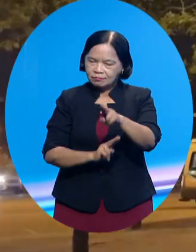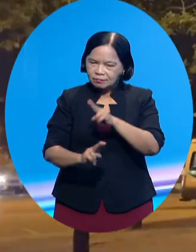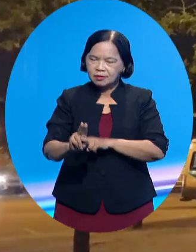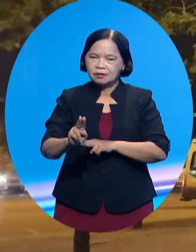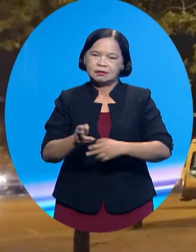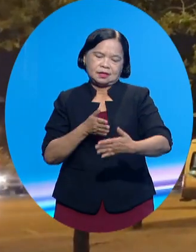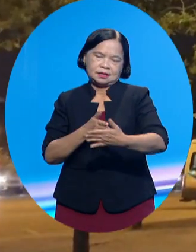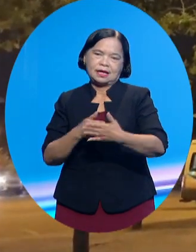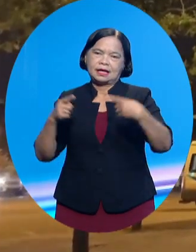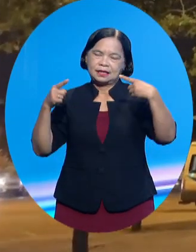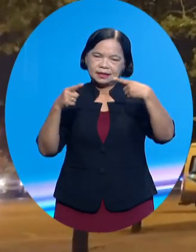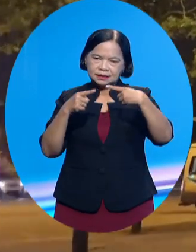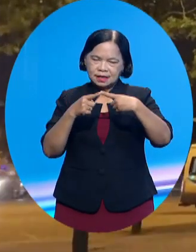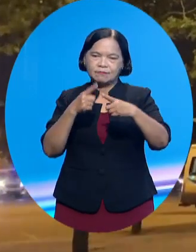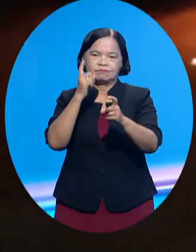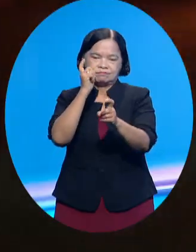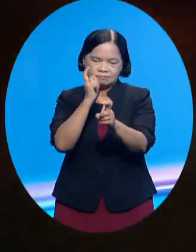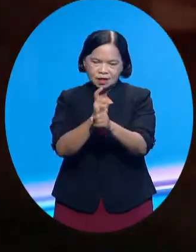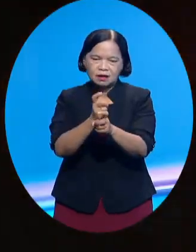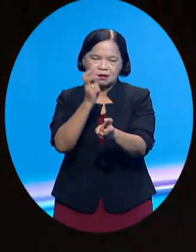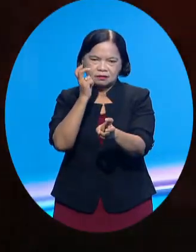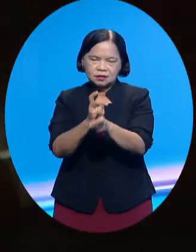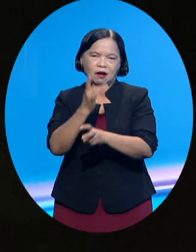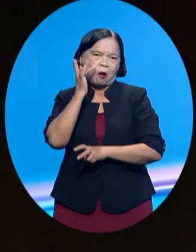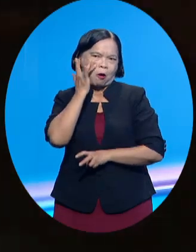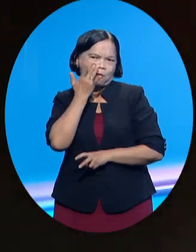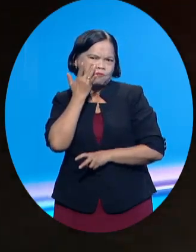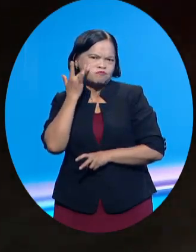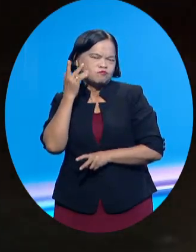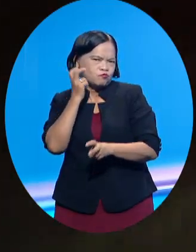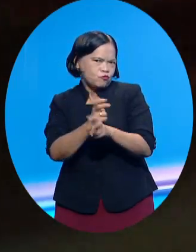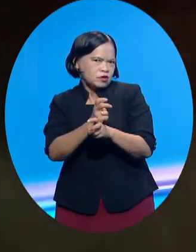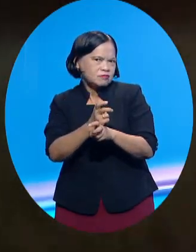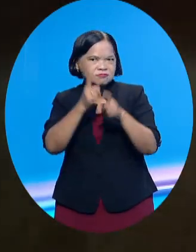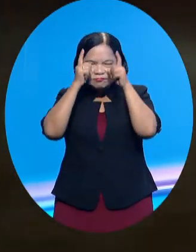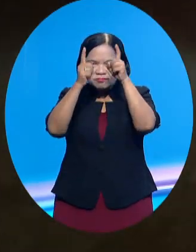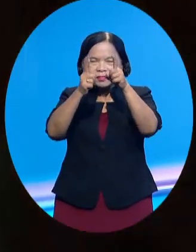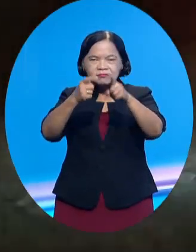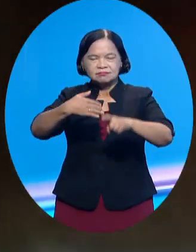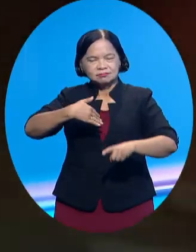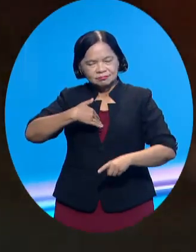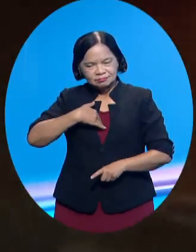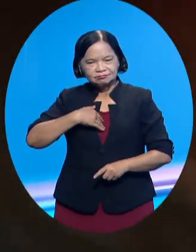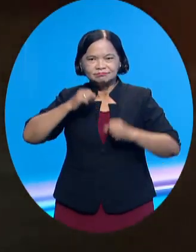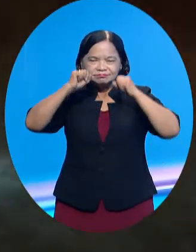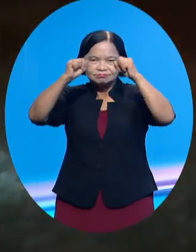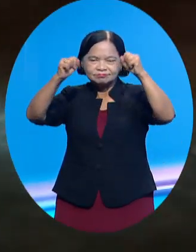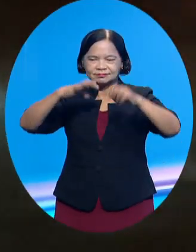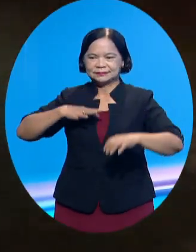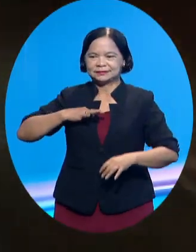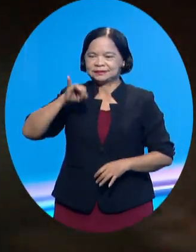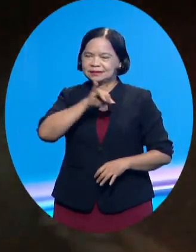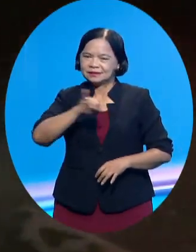phải hoãn chuyến thăm cấp nhà nước tới Đức để xử lý cuộc khủng hoảng nghiêm trọng nhất về khả năng lãnh đạo của mình kể từ các cuộc biểu tình áo vàng hồi